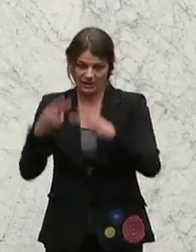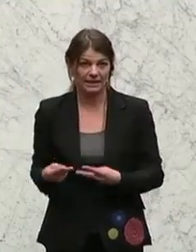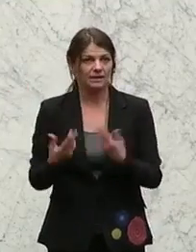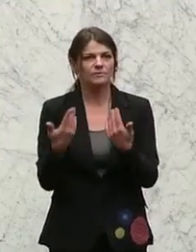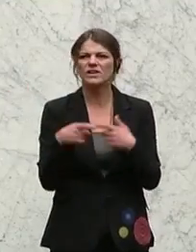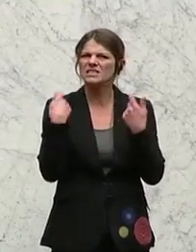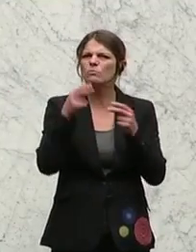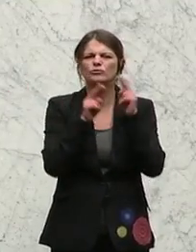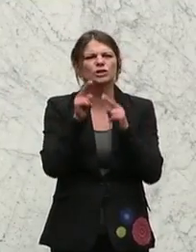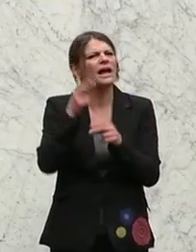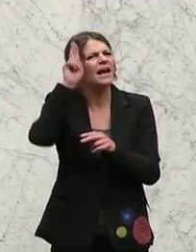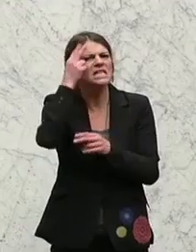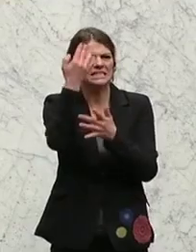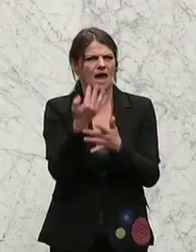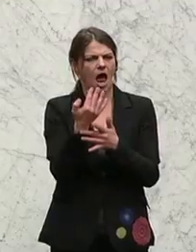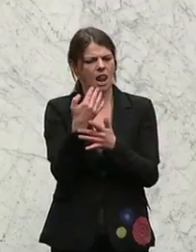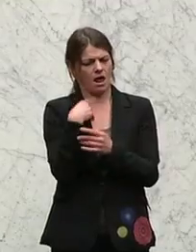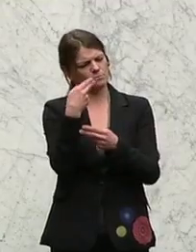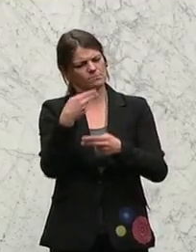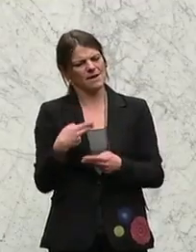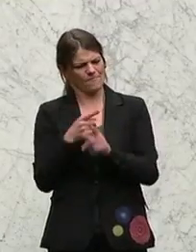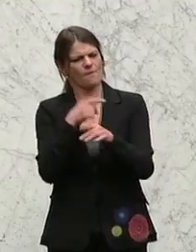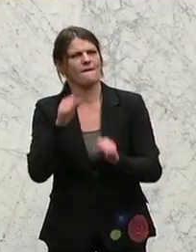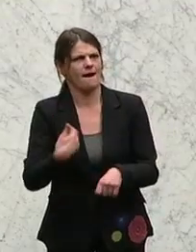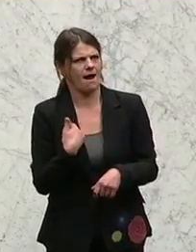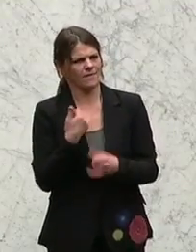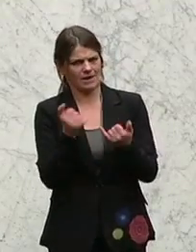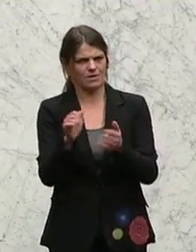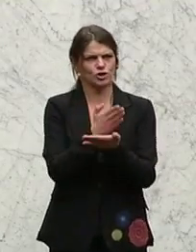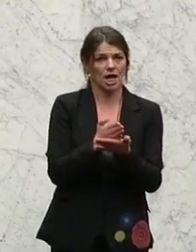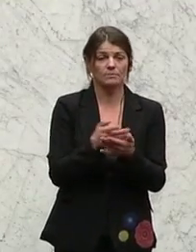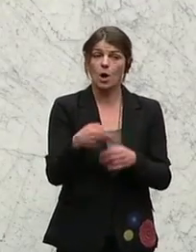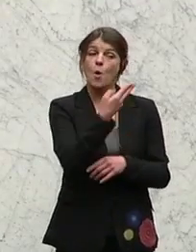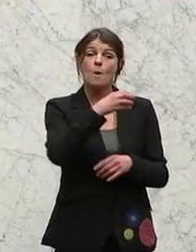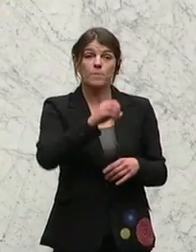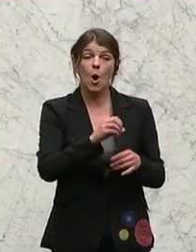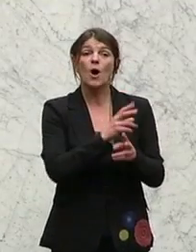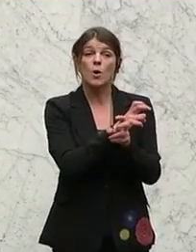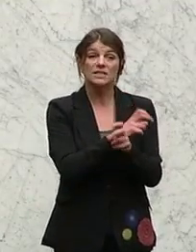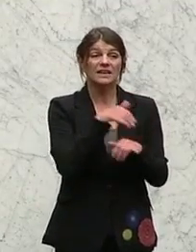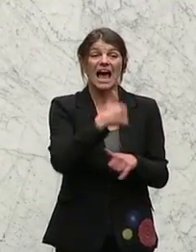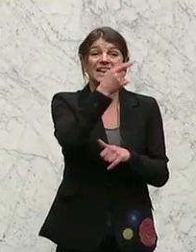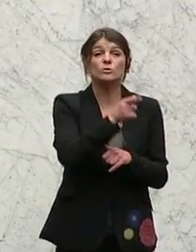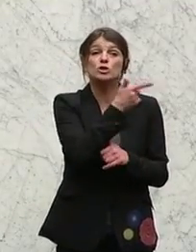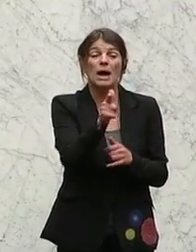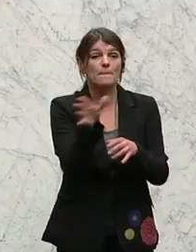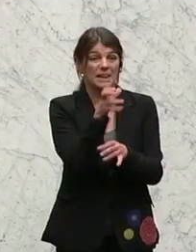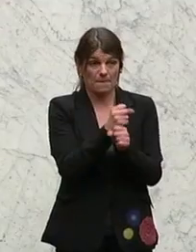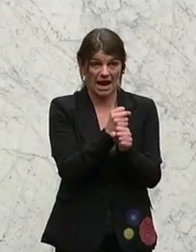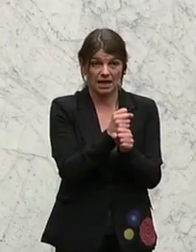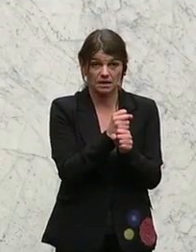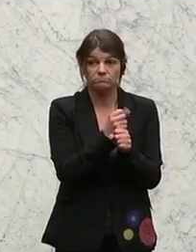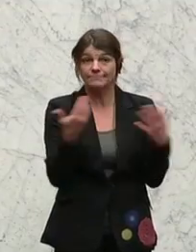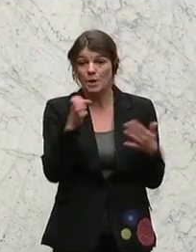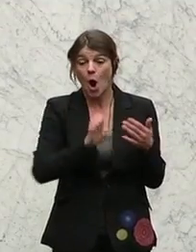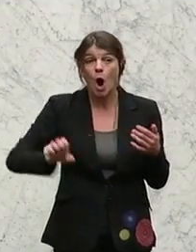verschiedene Kennzahlen, an denen man sich orientiert. Und hat die Hypo in Österreich 1200 Mitarbeiter gehabt, waren es in